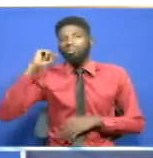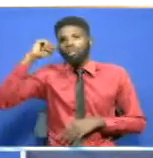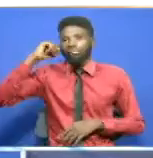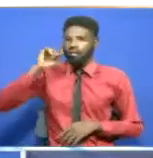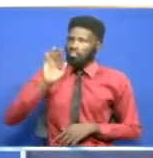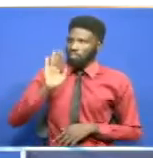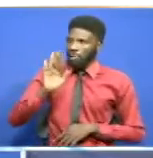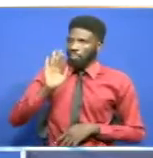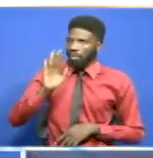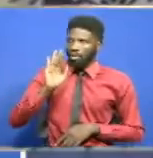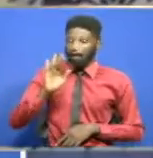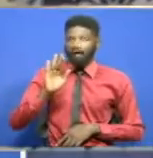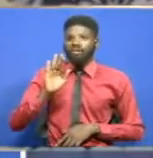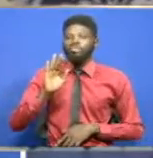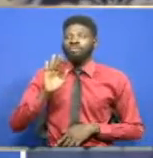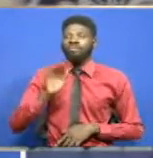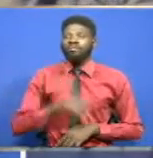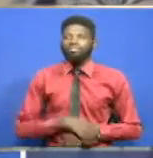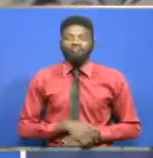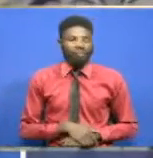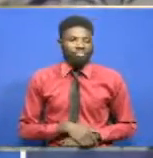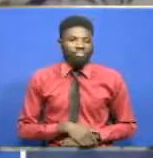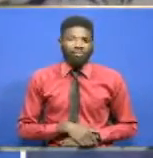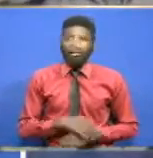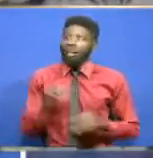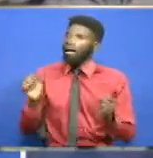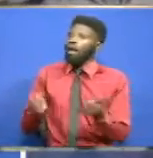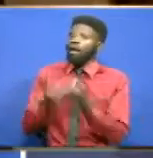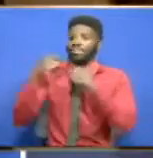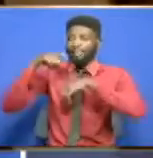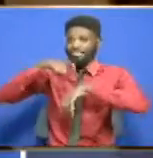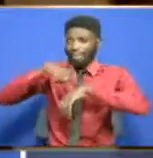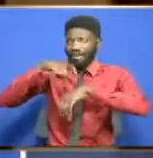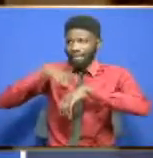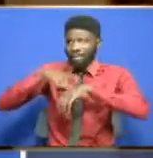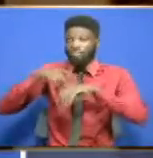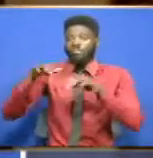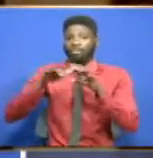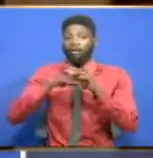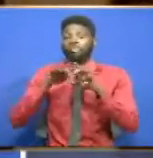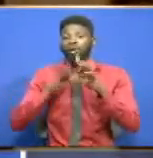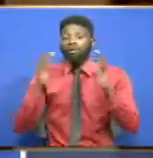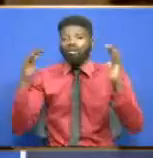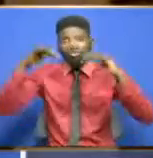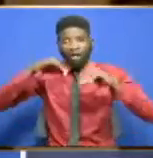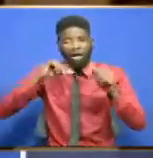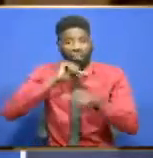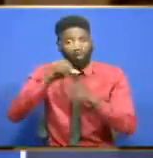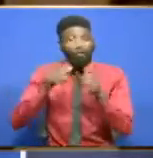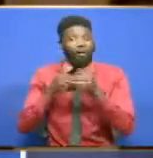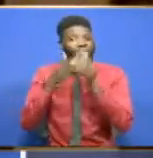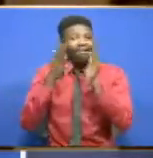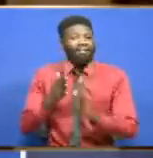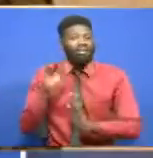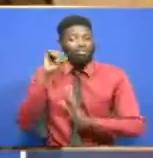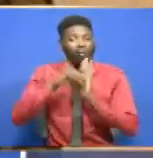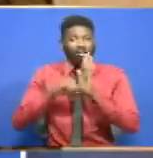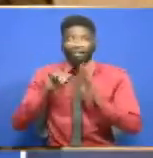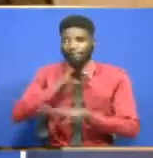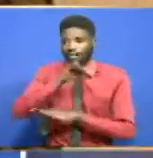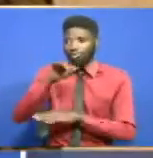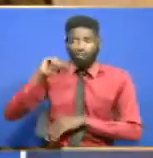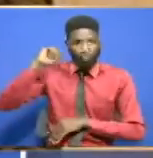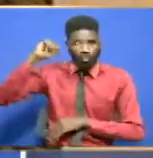called political will. Haya yanawadia wakati washiriki wa kongamano kuhusu uongozi wakivitaka vyama vya kisiasa